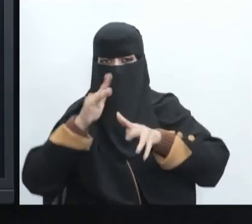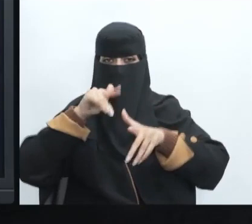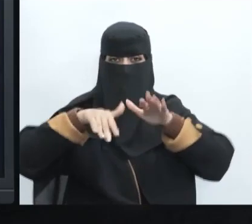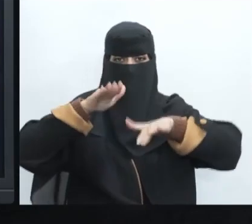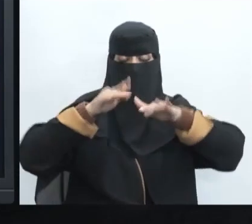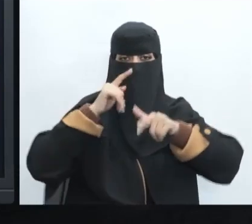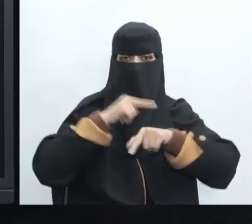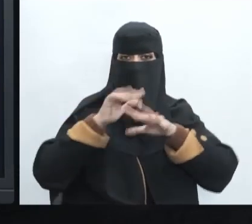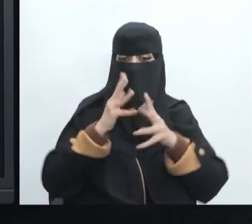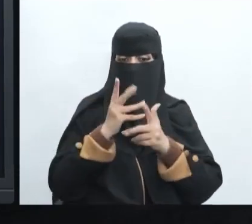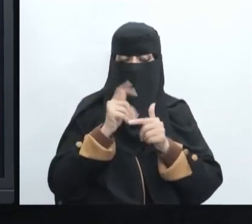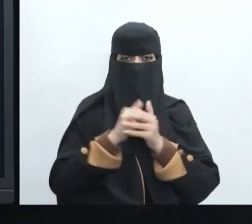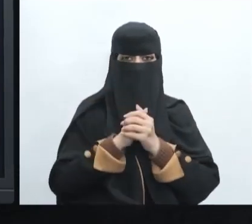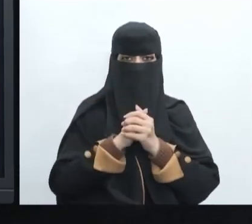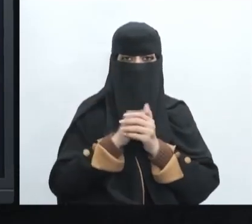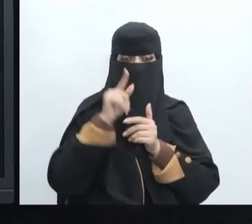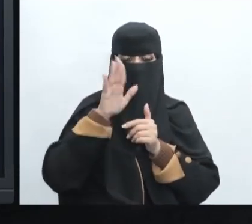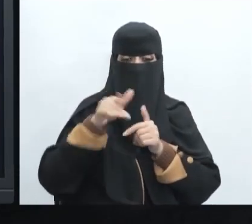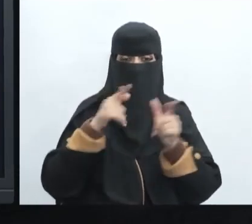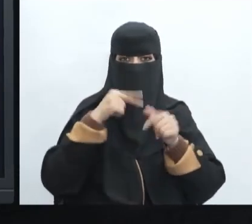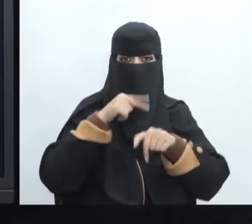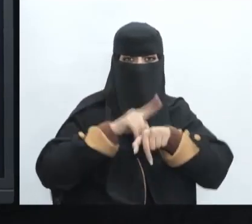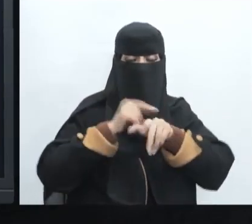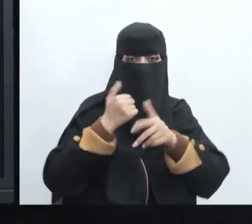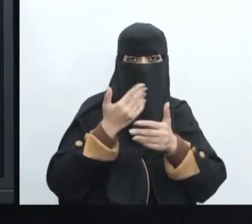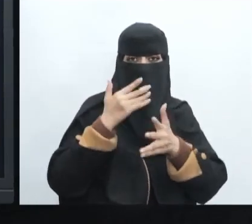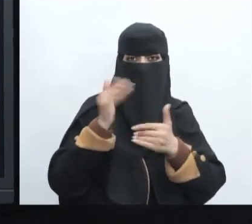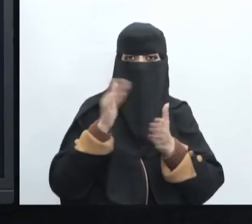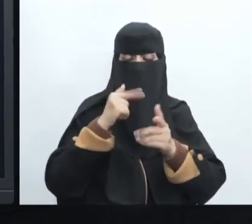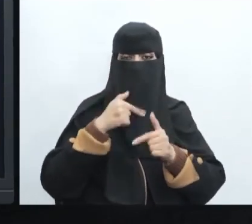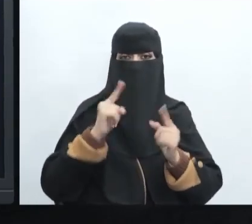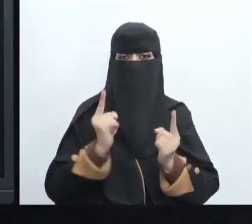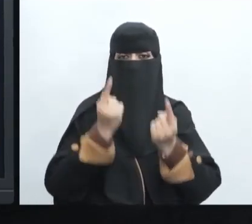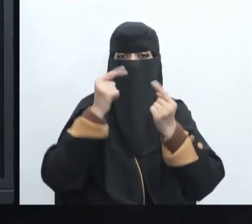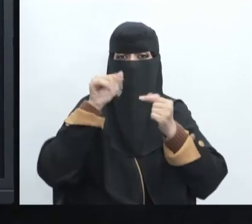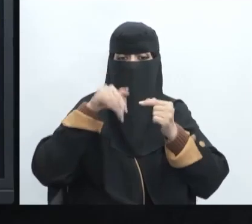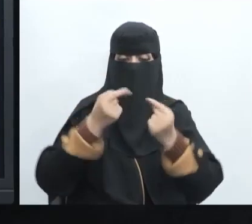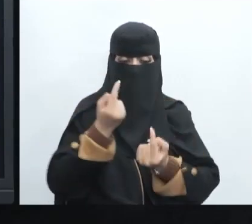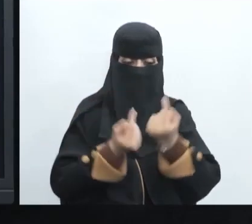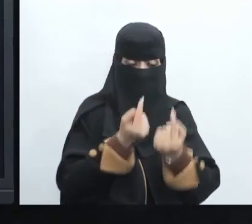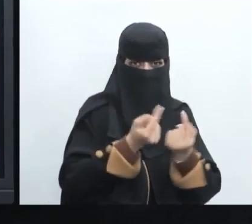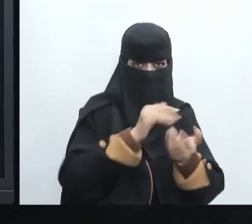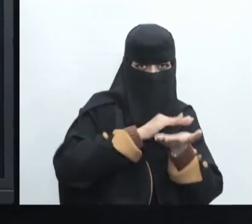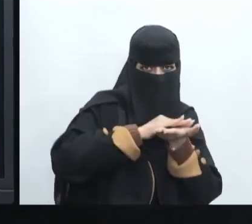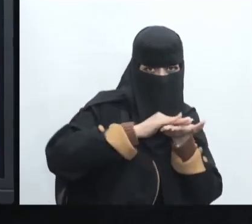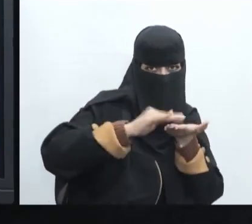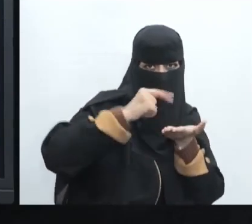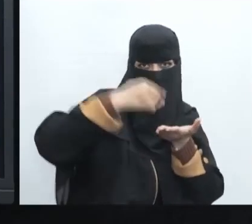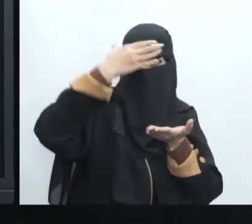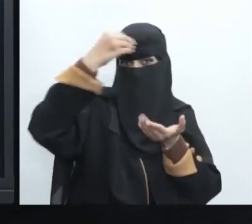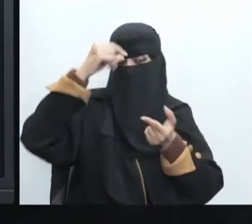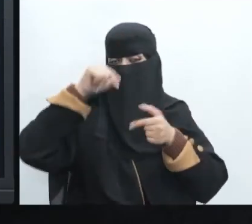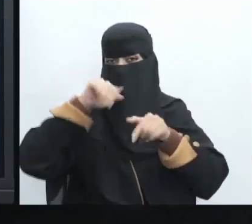الاعتدال لماذا احسنتم لان طبيعه ارض او سطح اندونيسيا